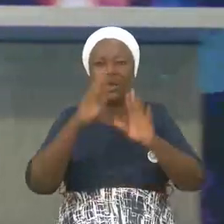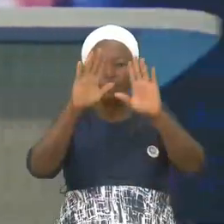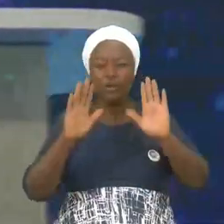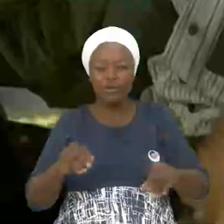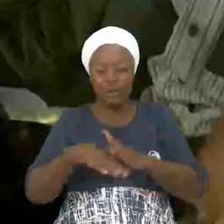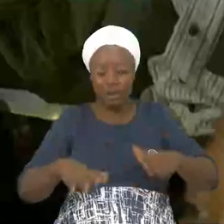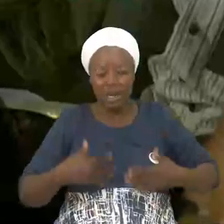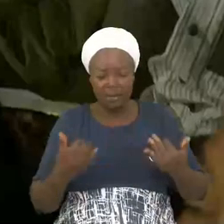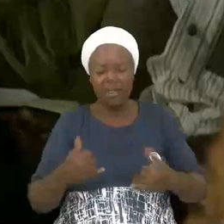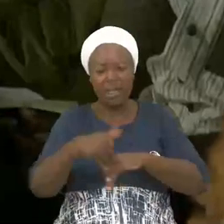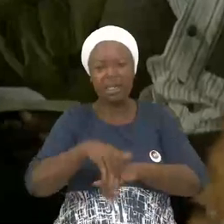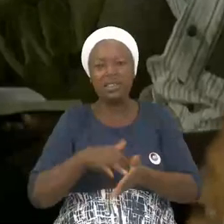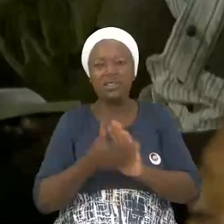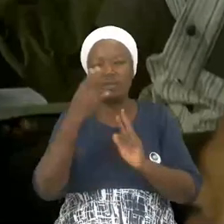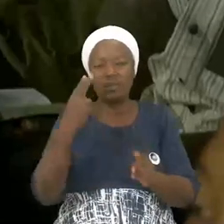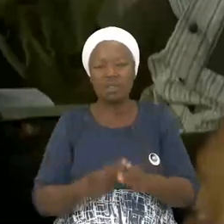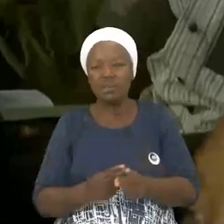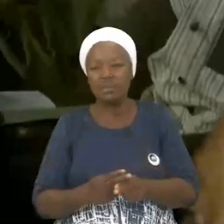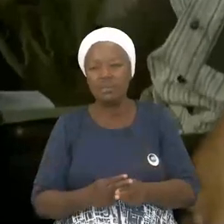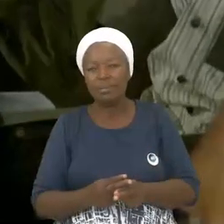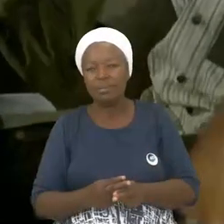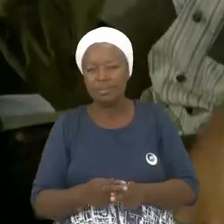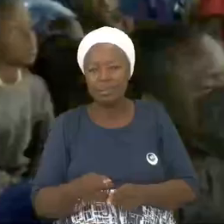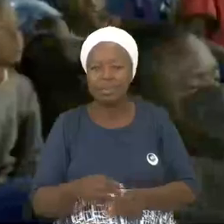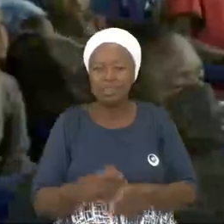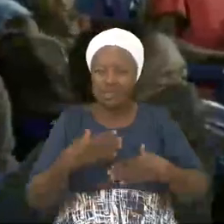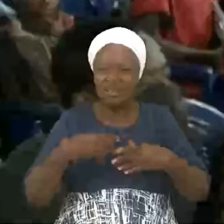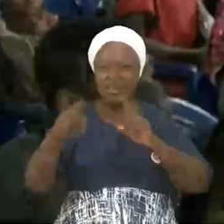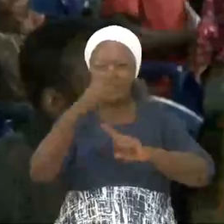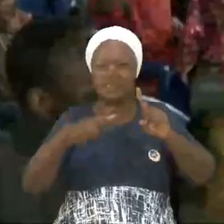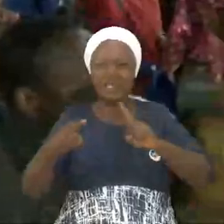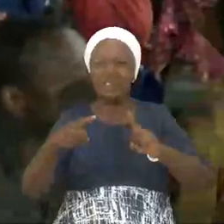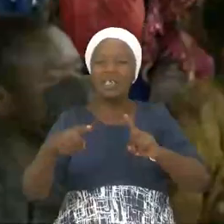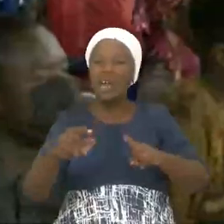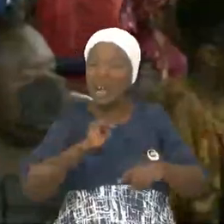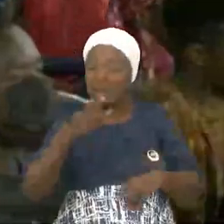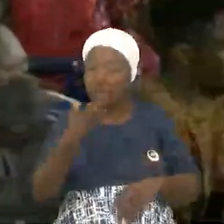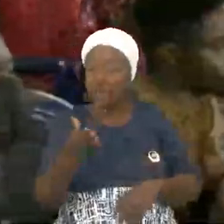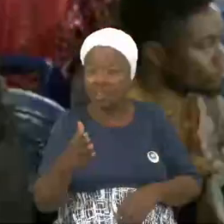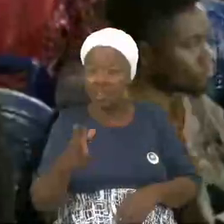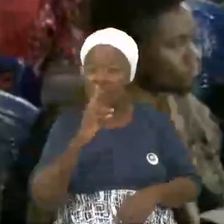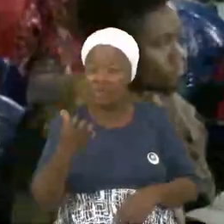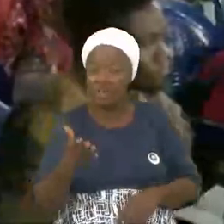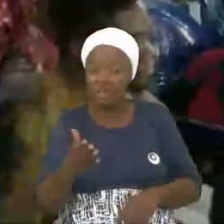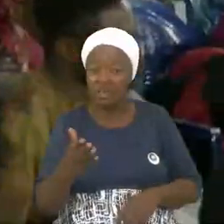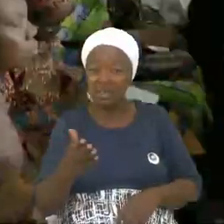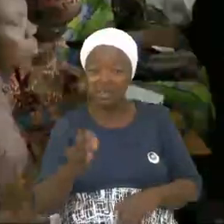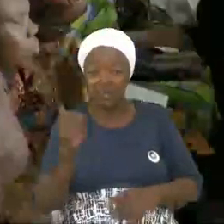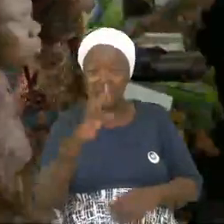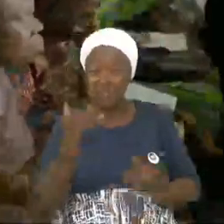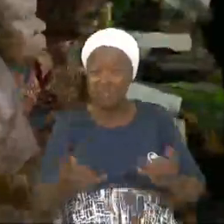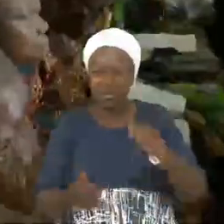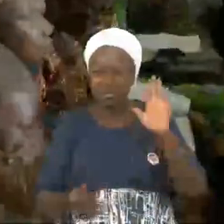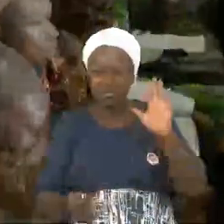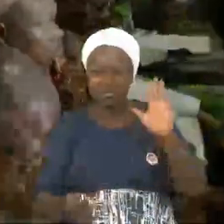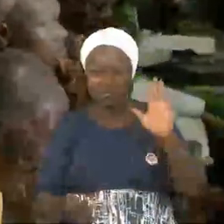soir, miracle dans ta vie ce soir, au nom de Jésus. Est-ce que tu es là-bas? J'ai dit,